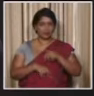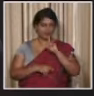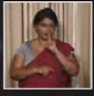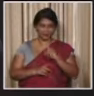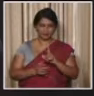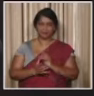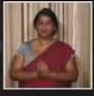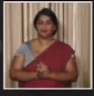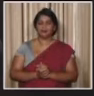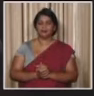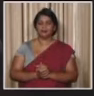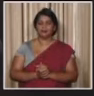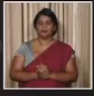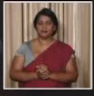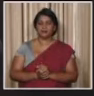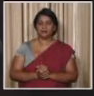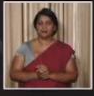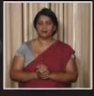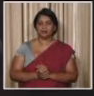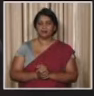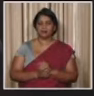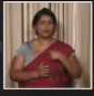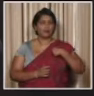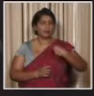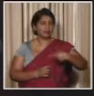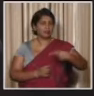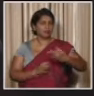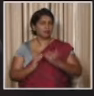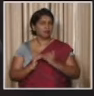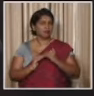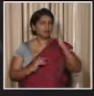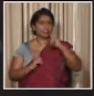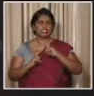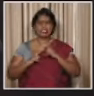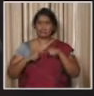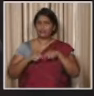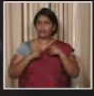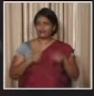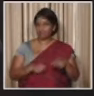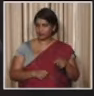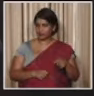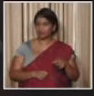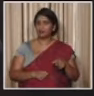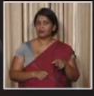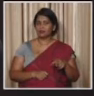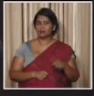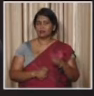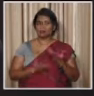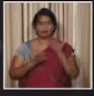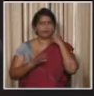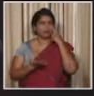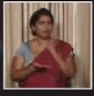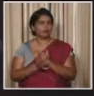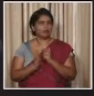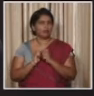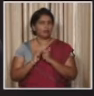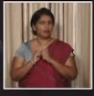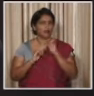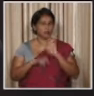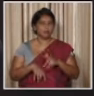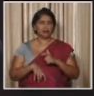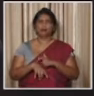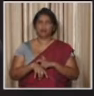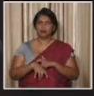ගෙනෙනවා දිනෙන් දින ඉහළ යන ජීවන වියදම දරාගත නොහැකි මට්ටමට පත්ව ඇති